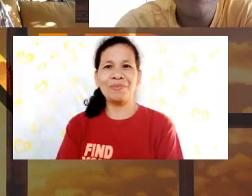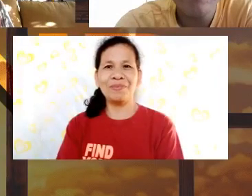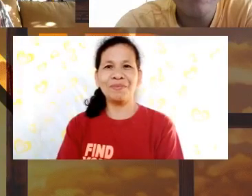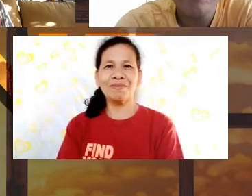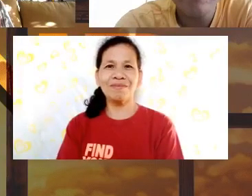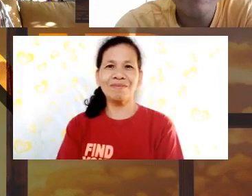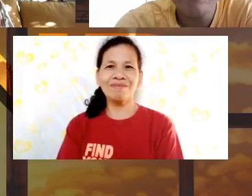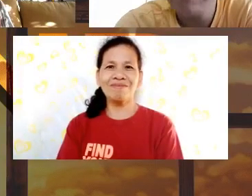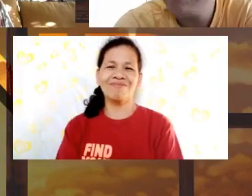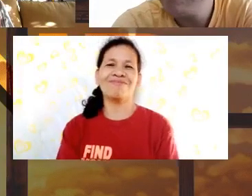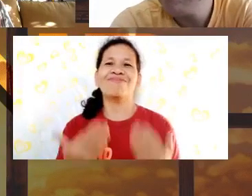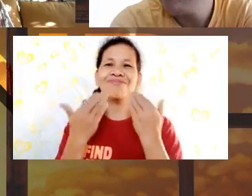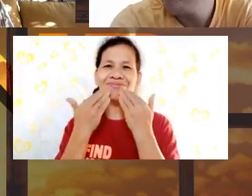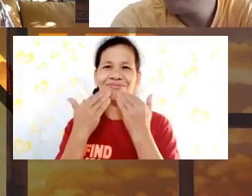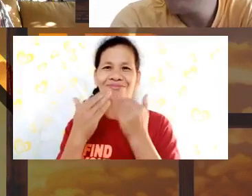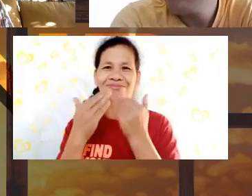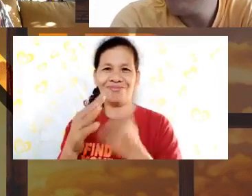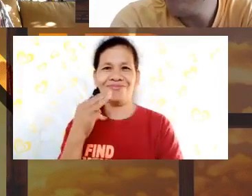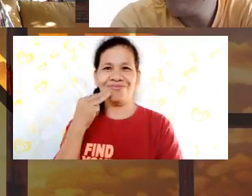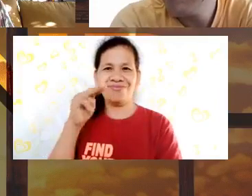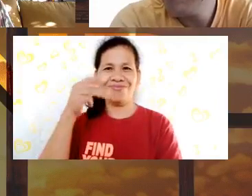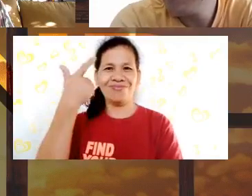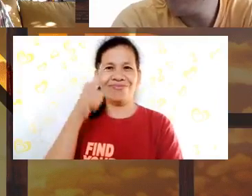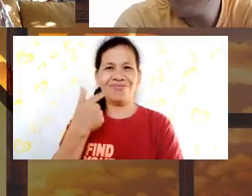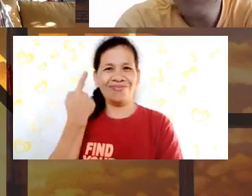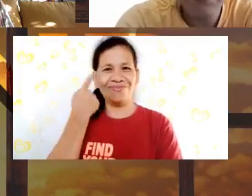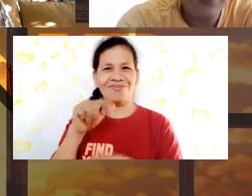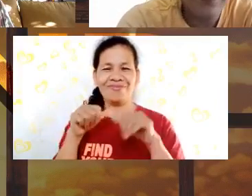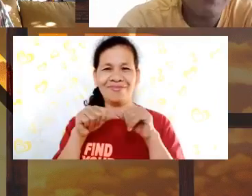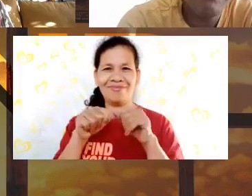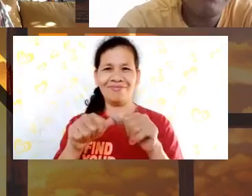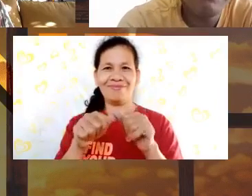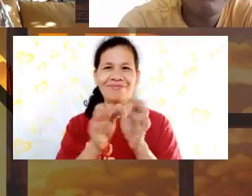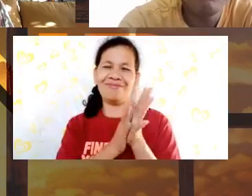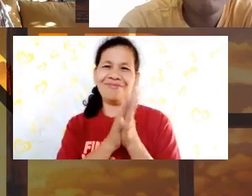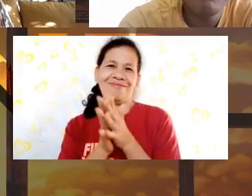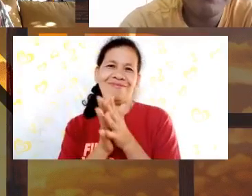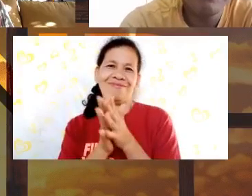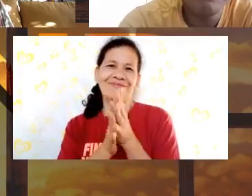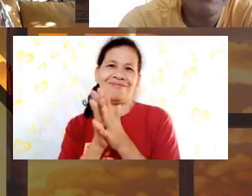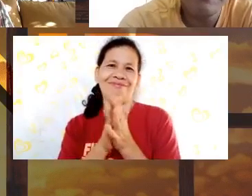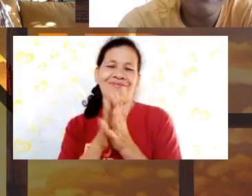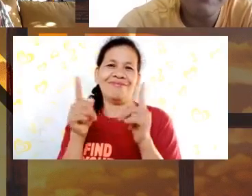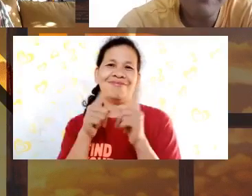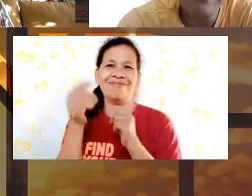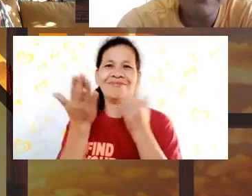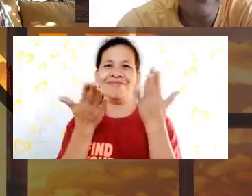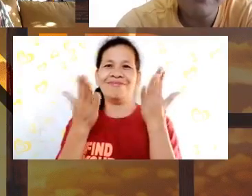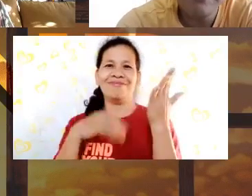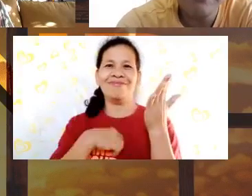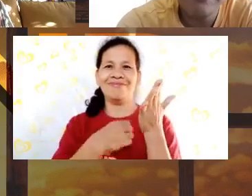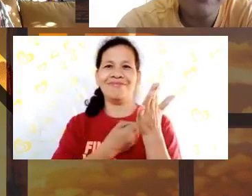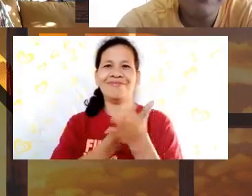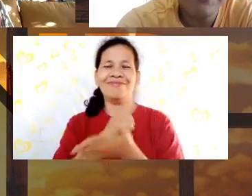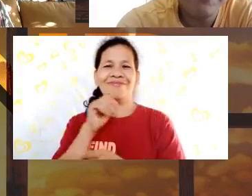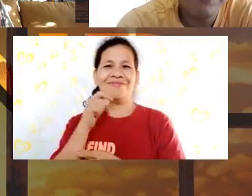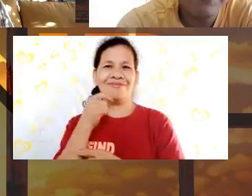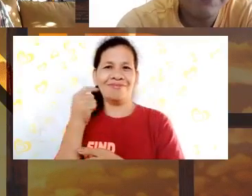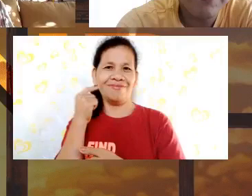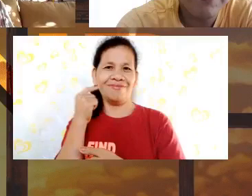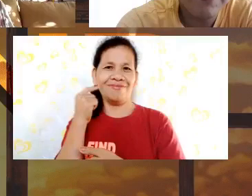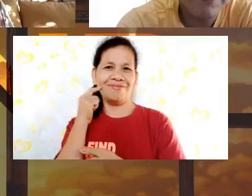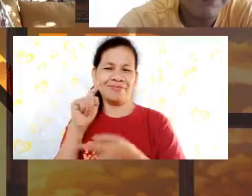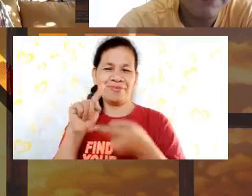Okay, thank you so much, Ma'am Lina, sa iyong patuloy na kasigasigan na paglingkuran ang atin pong mga kaibigan at mga kapatid na